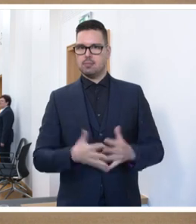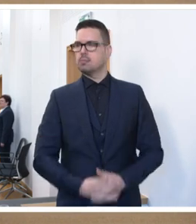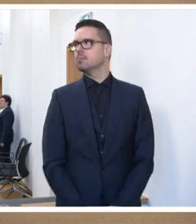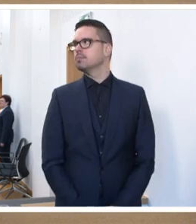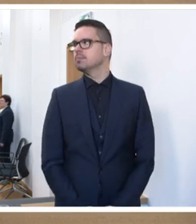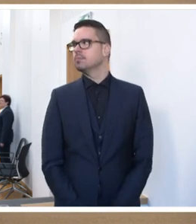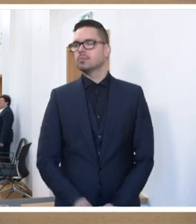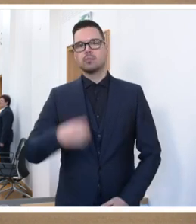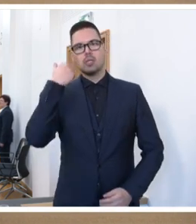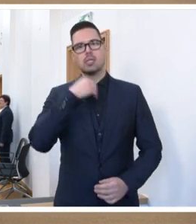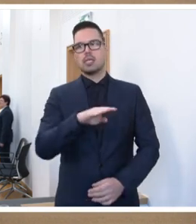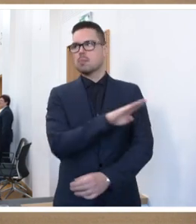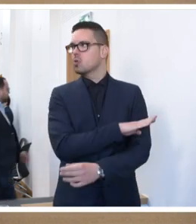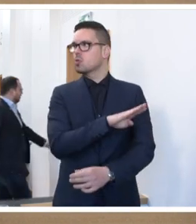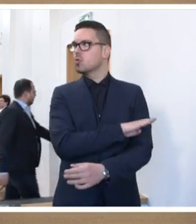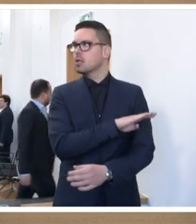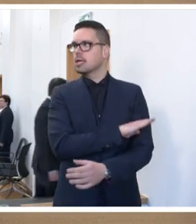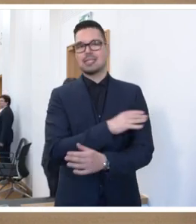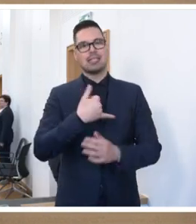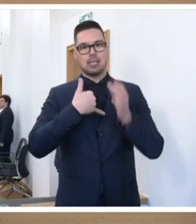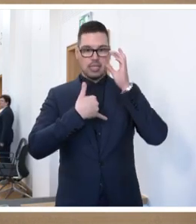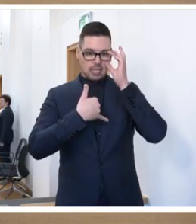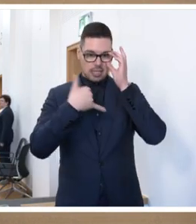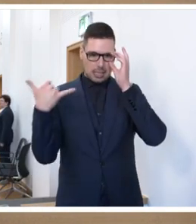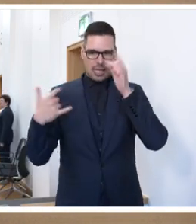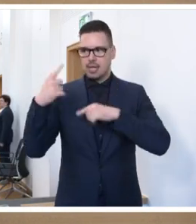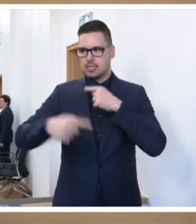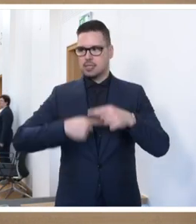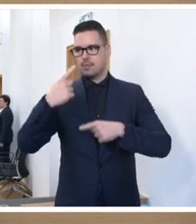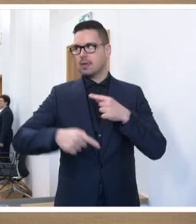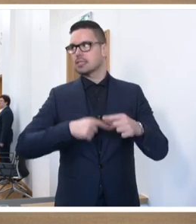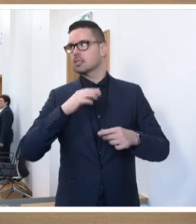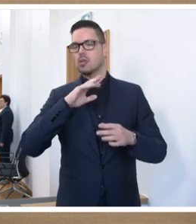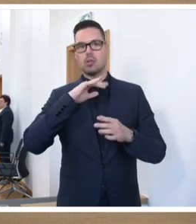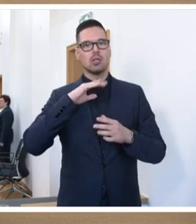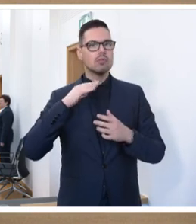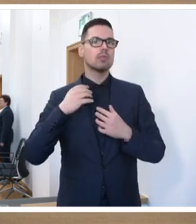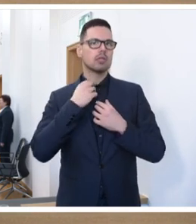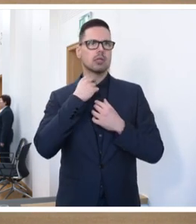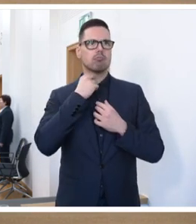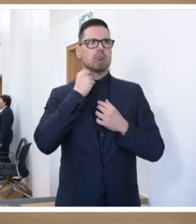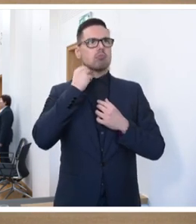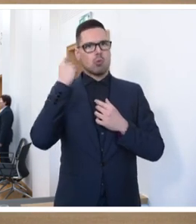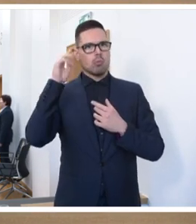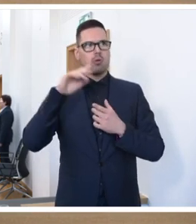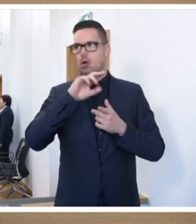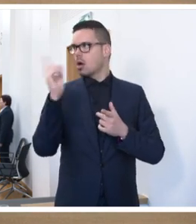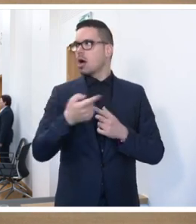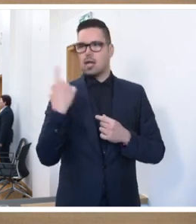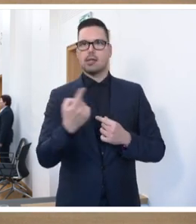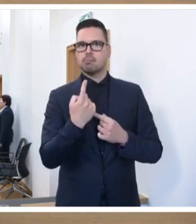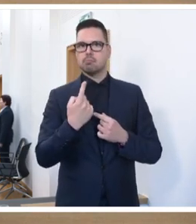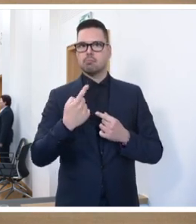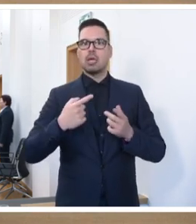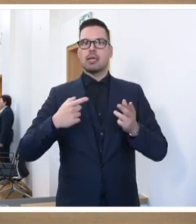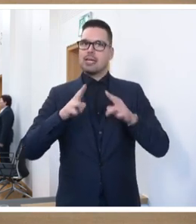Liebe Kolleginnen und Kollegen, den Jahreswechsel haben die allermeisten Menschen, die allermeisten von uns, ich nehme an alle, friedlich gefeiert. Es